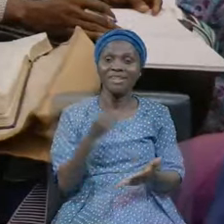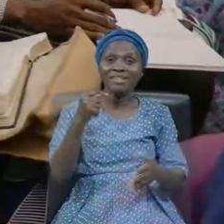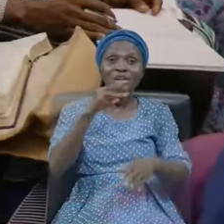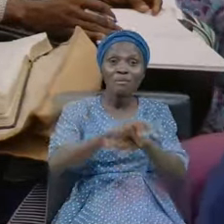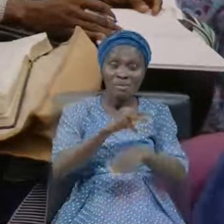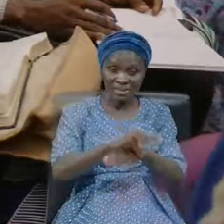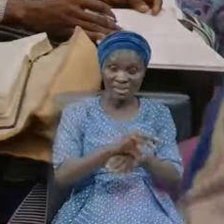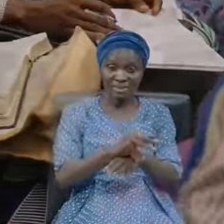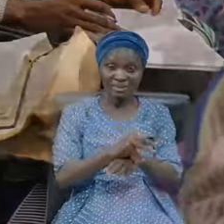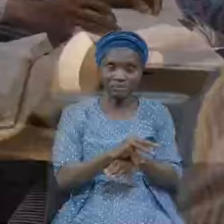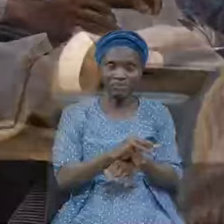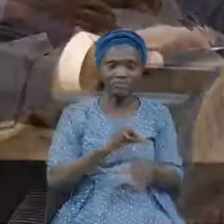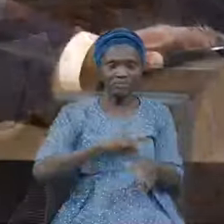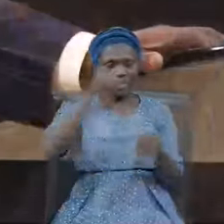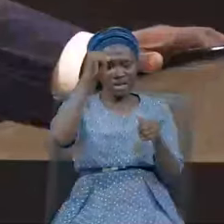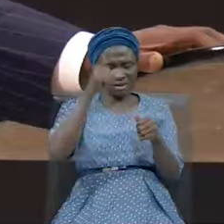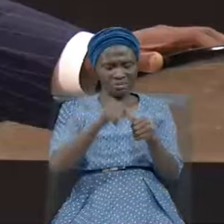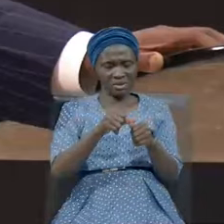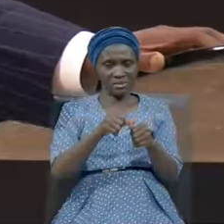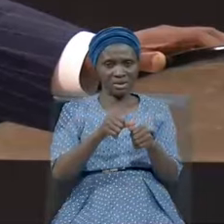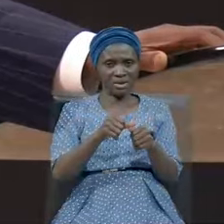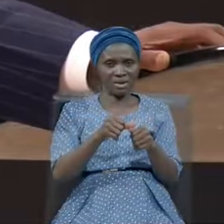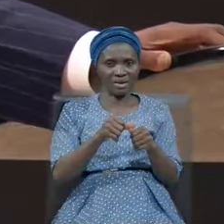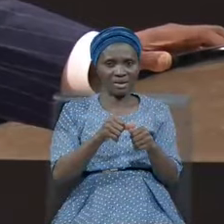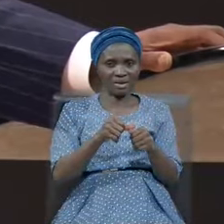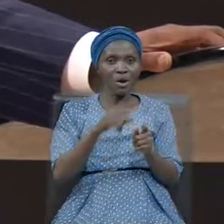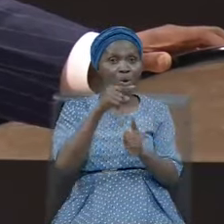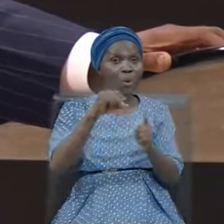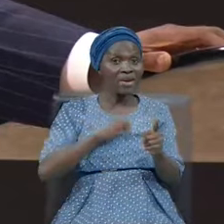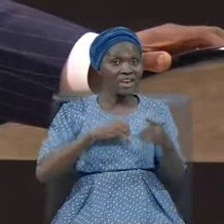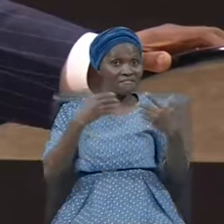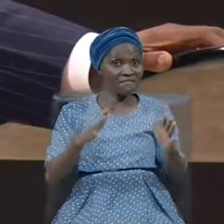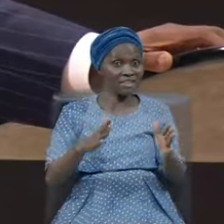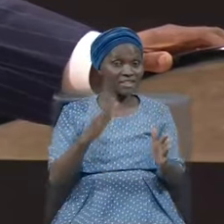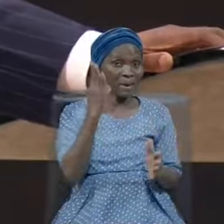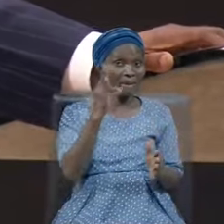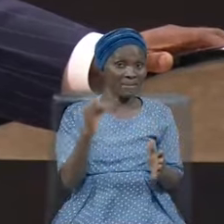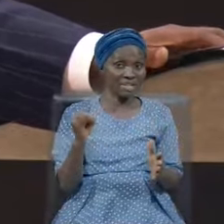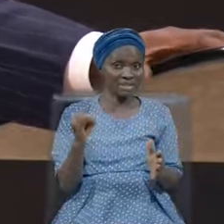Les messages que j'écoute, je me rappelle ces jours-là, lorsque